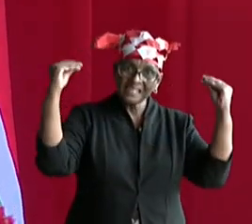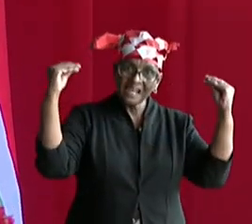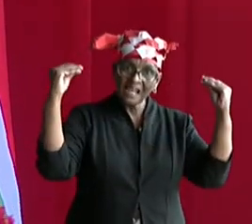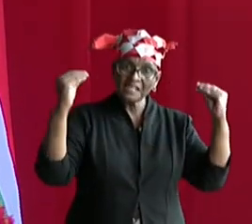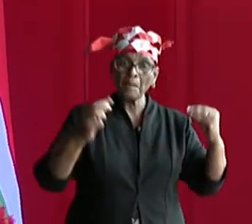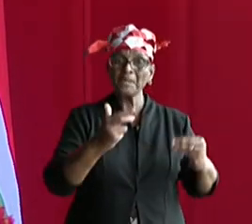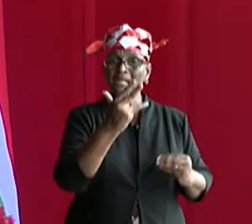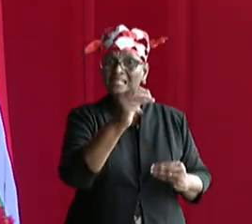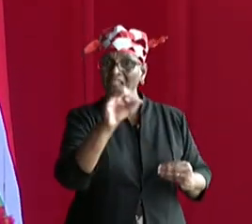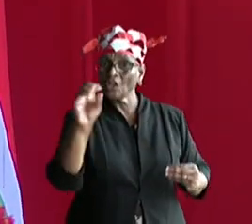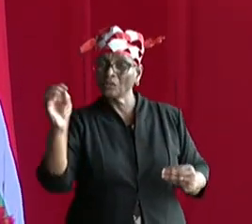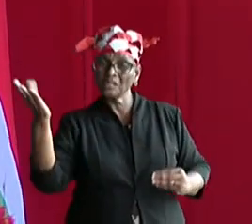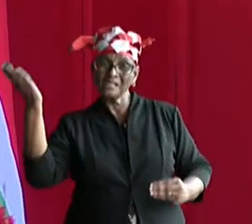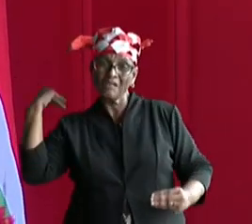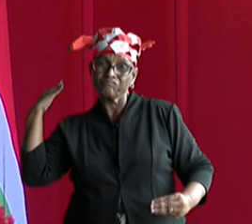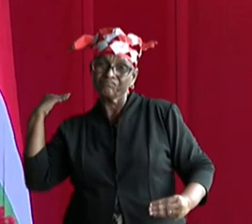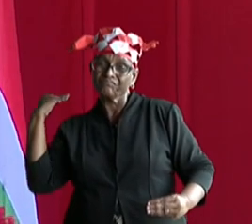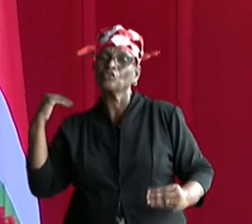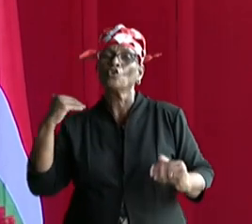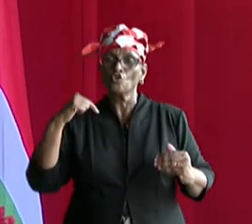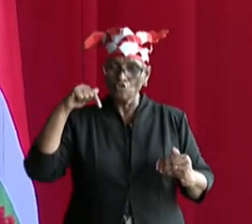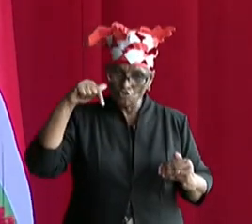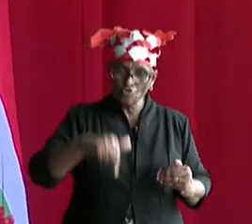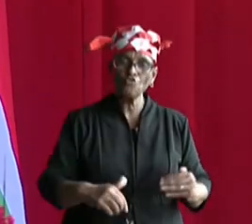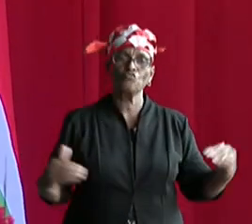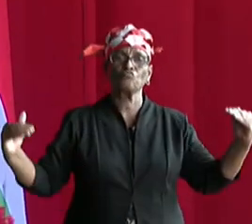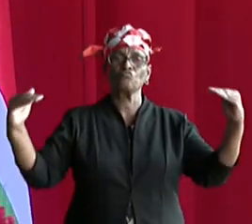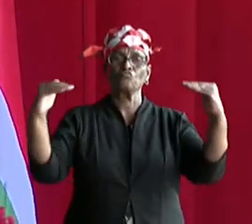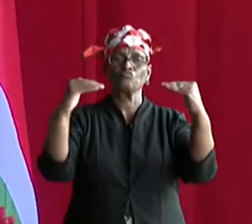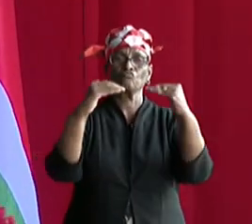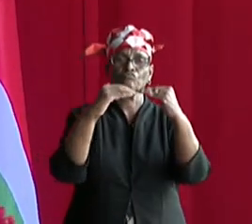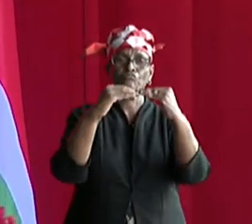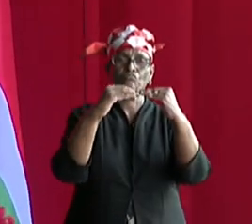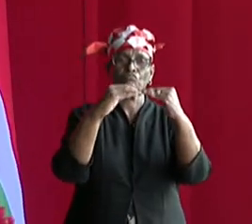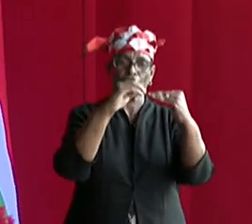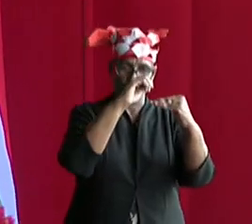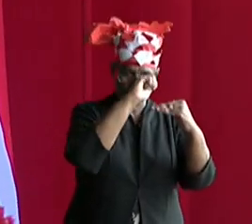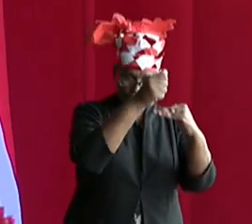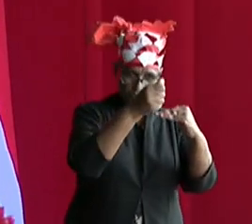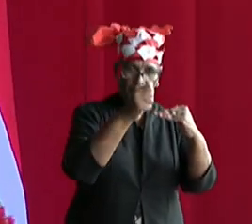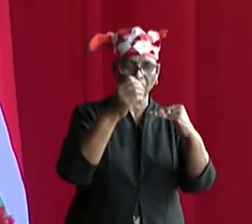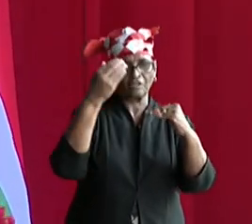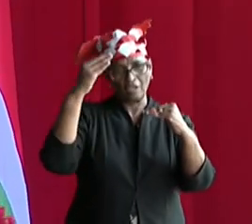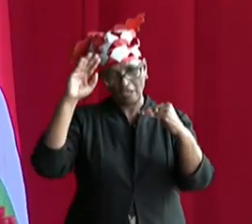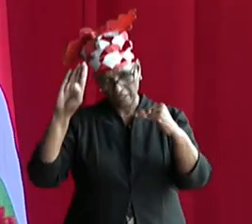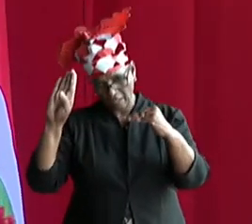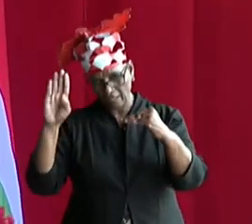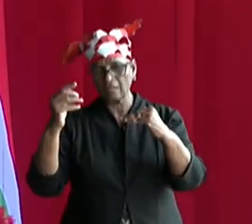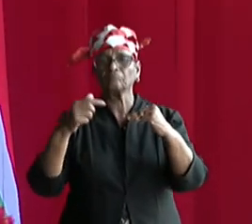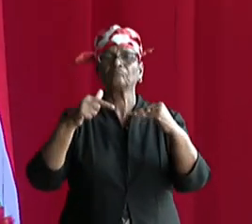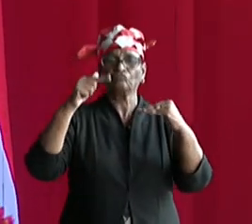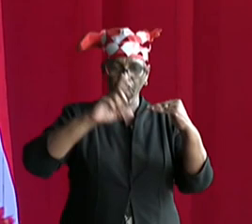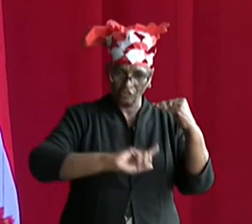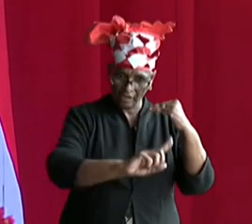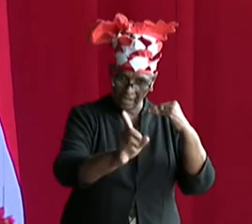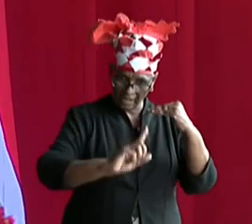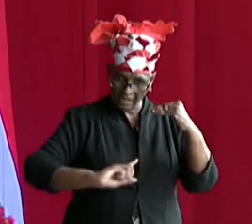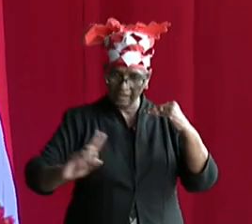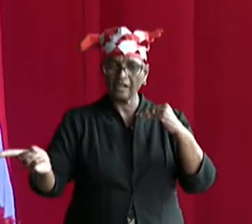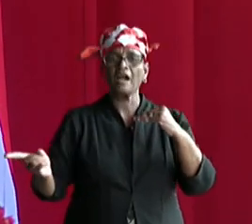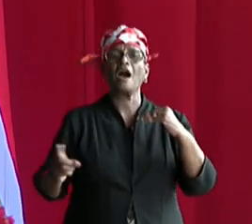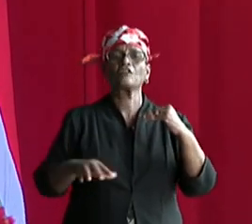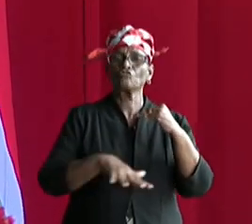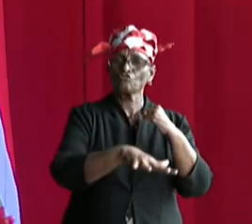300 jaar op basis van gelijkwaardigheid en wederzijdse erkenning en respect voor elkaars